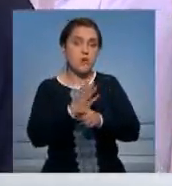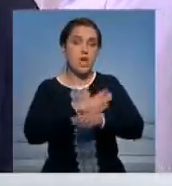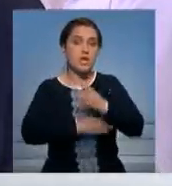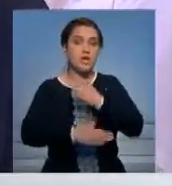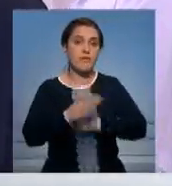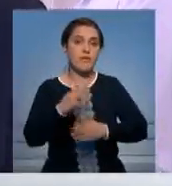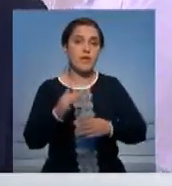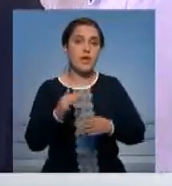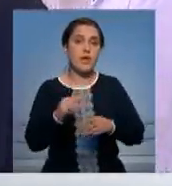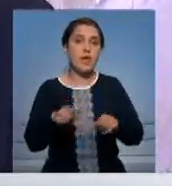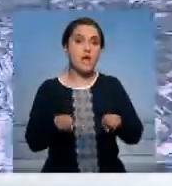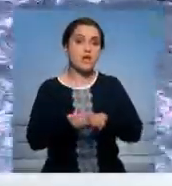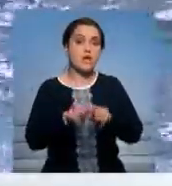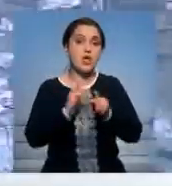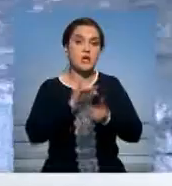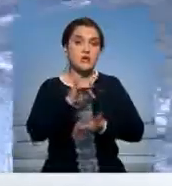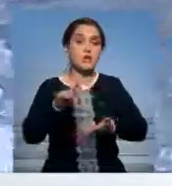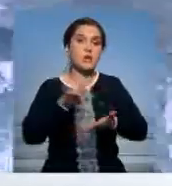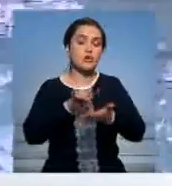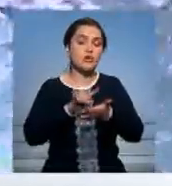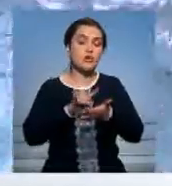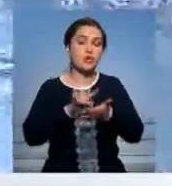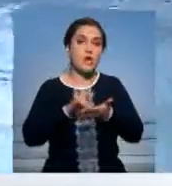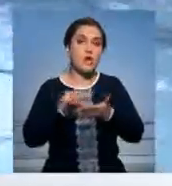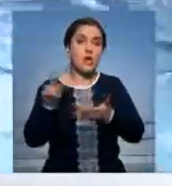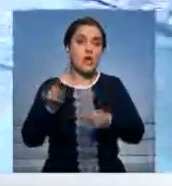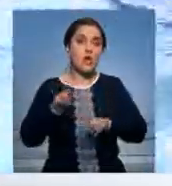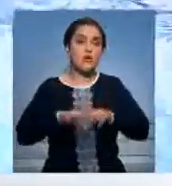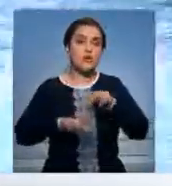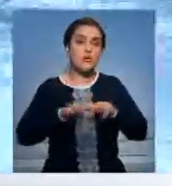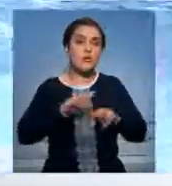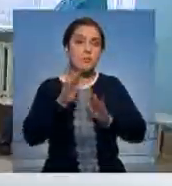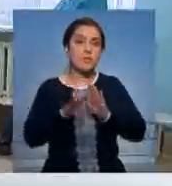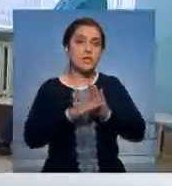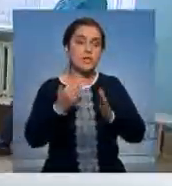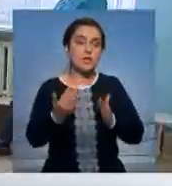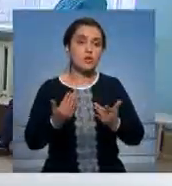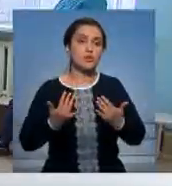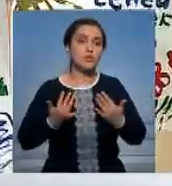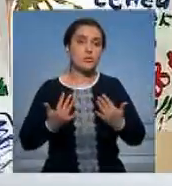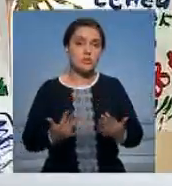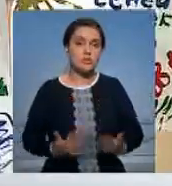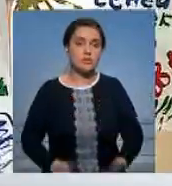ограниченными возможностями, а также развитие городской инфраструктуры под их нужды.